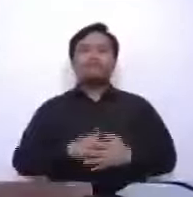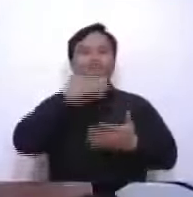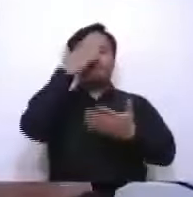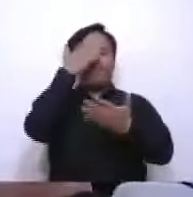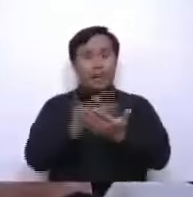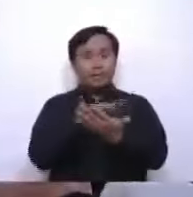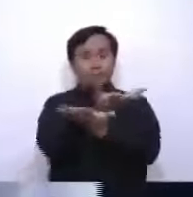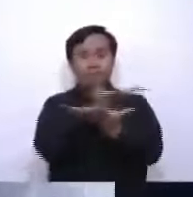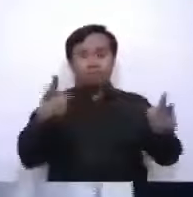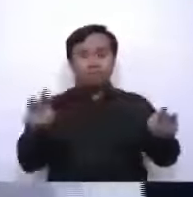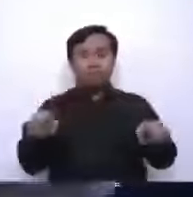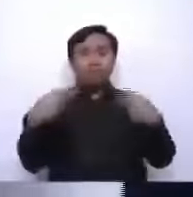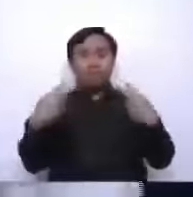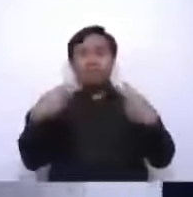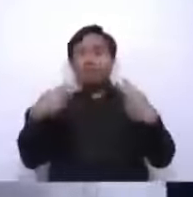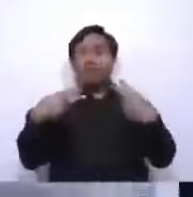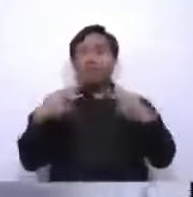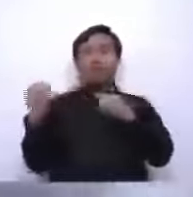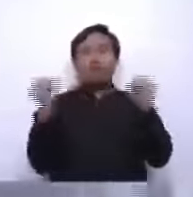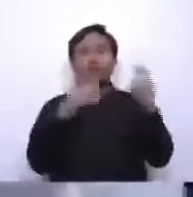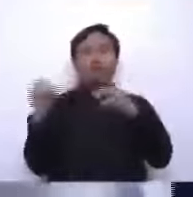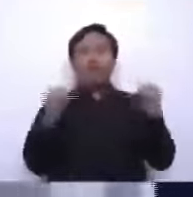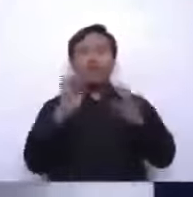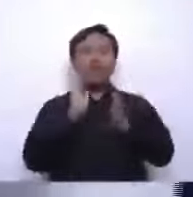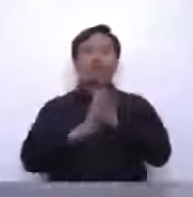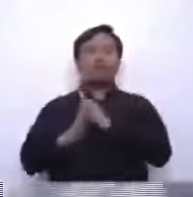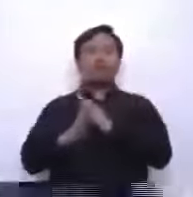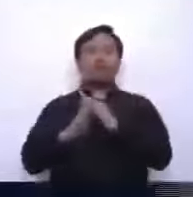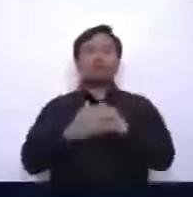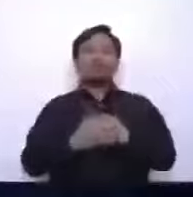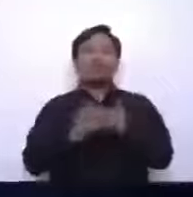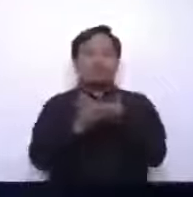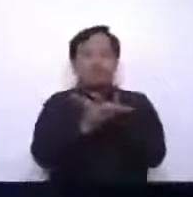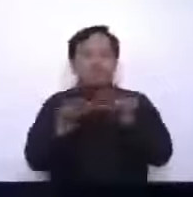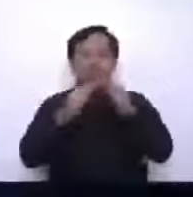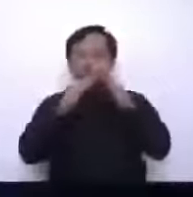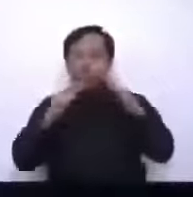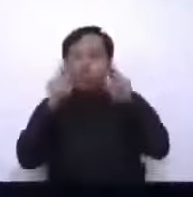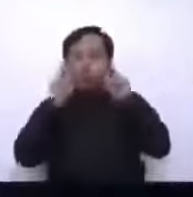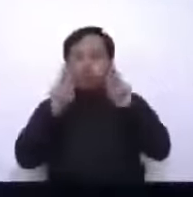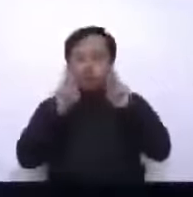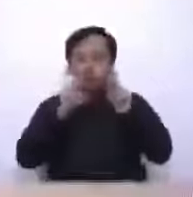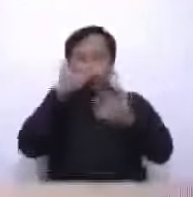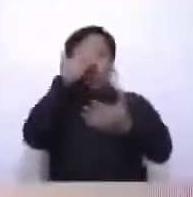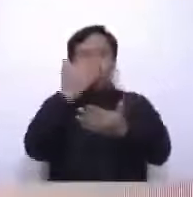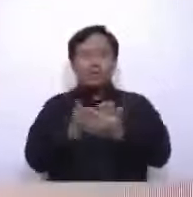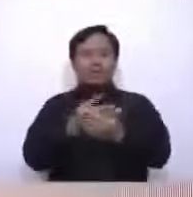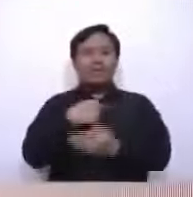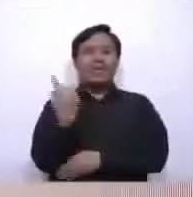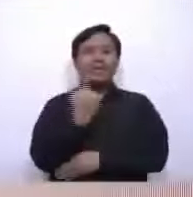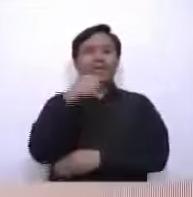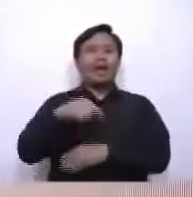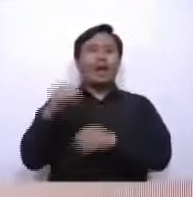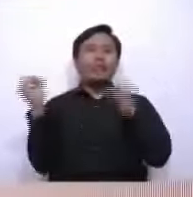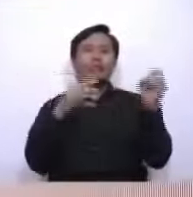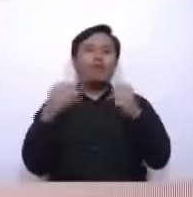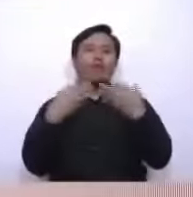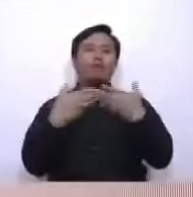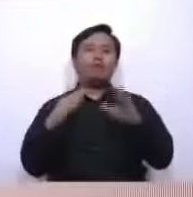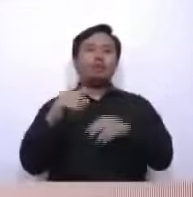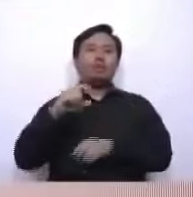sudah menyaksikan debat secara langsung dan juga pemirsa di rumah. Kita sudah sampai di penghujung acara debat publik